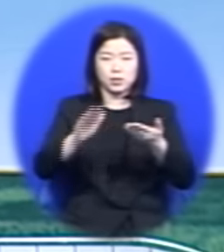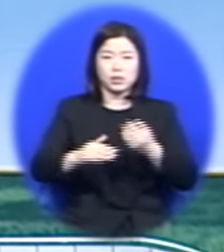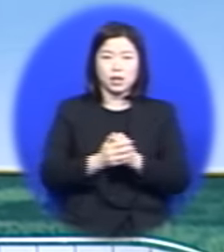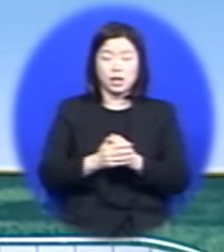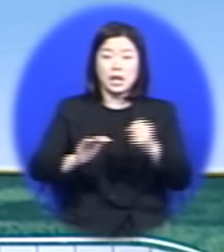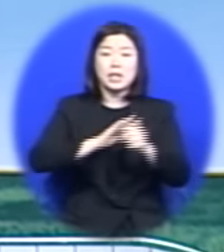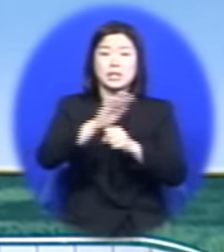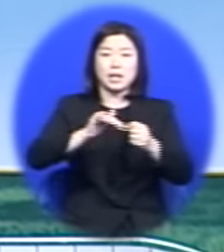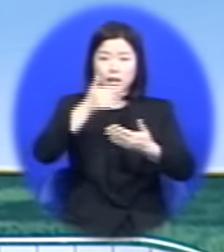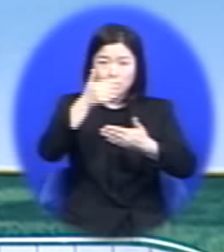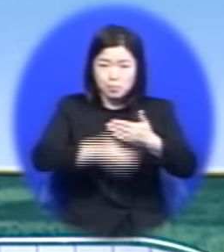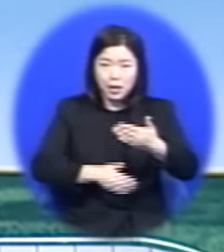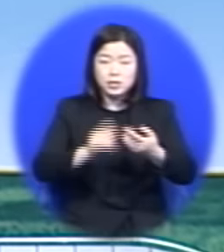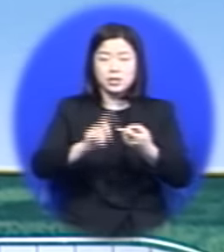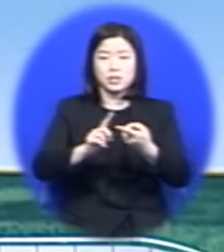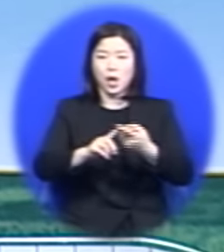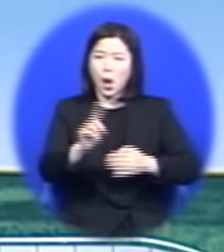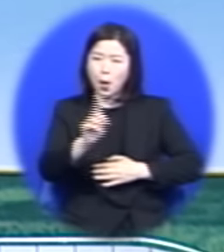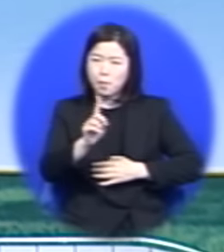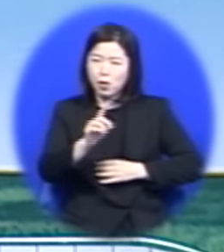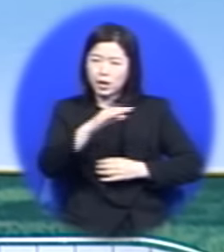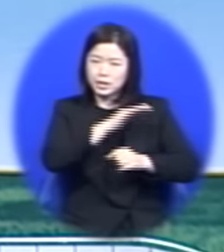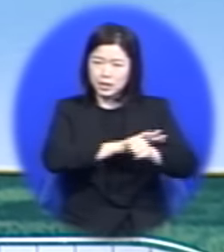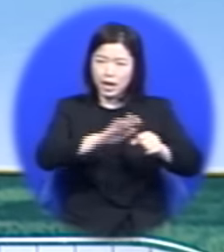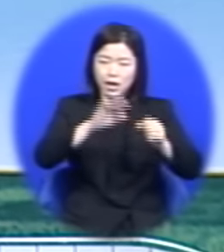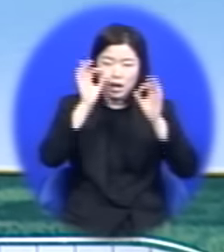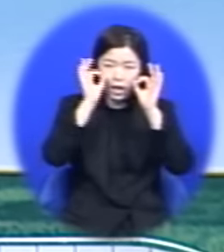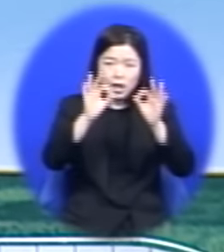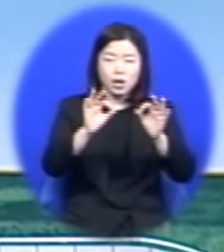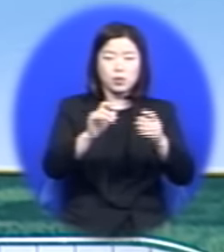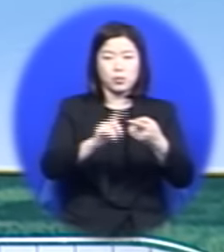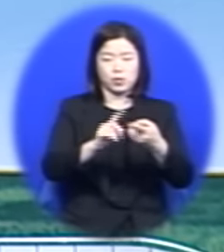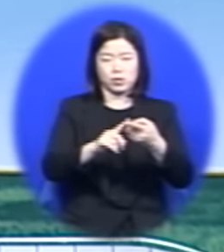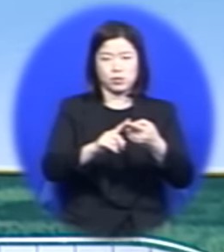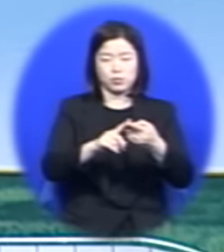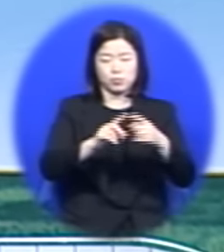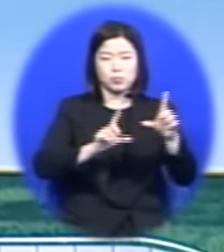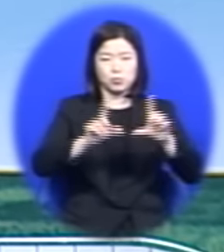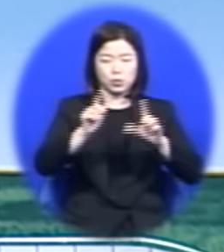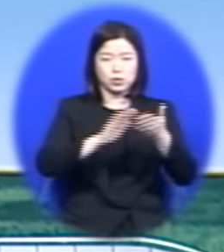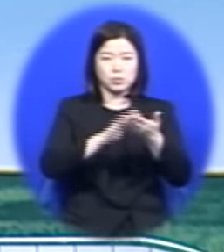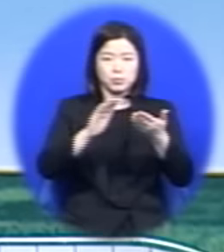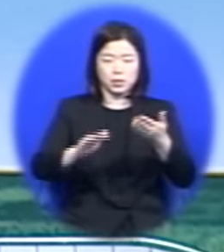사랑이 빠져있는 채 무언가를 바로 해보려고 하는 거예요.